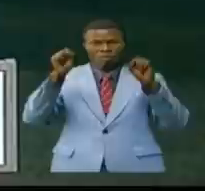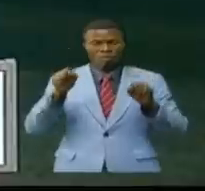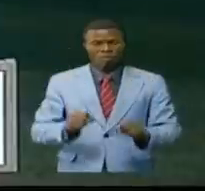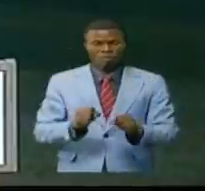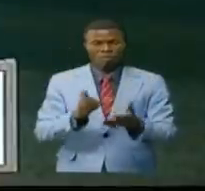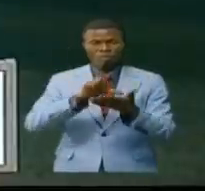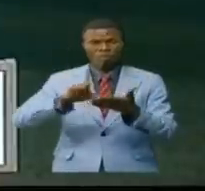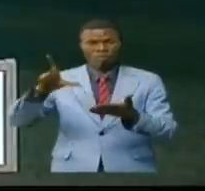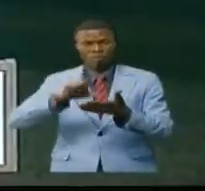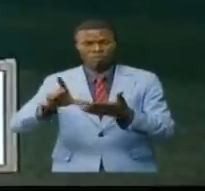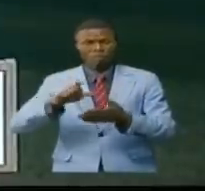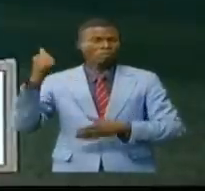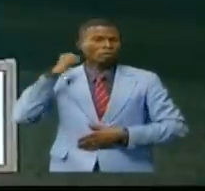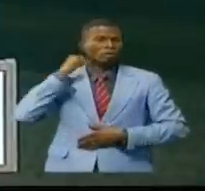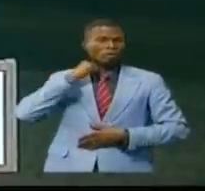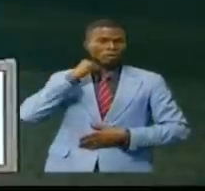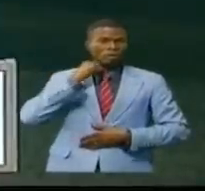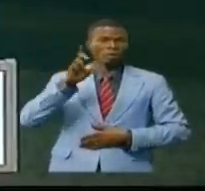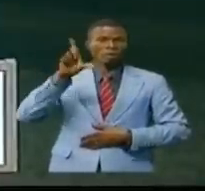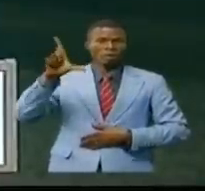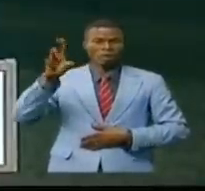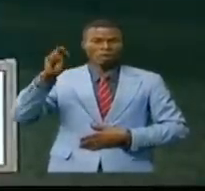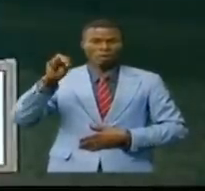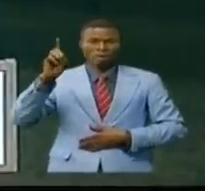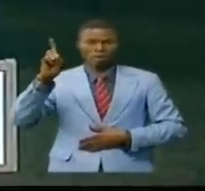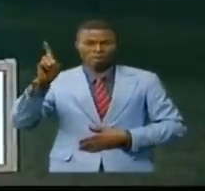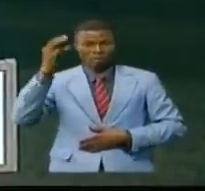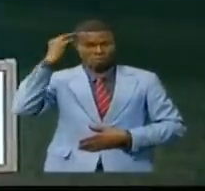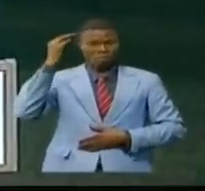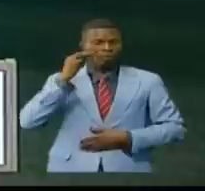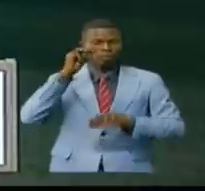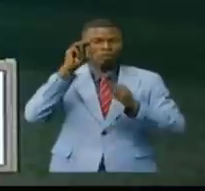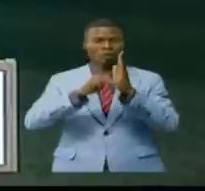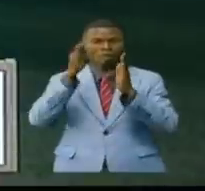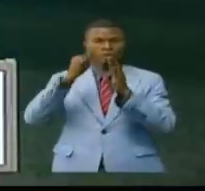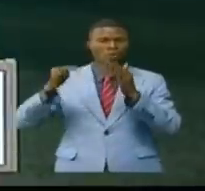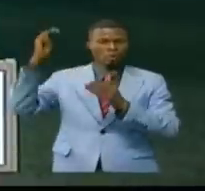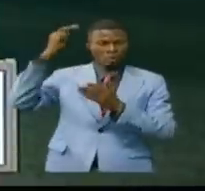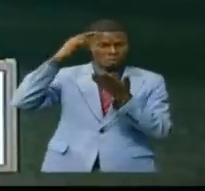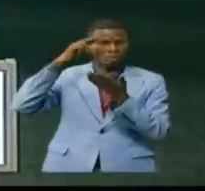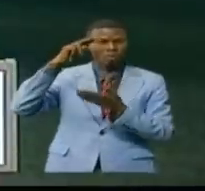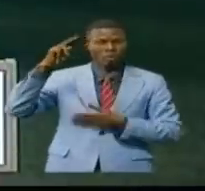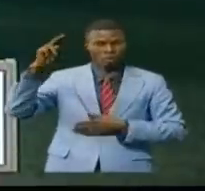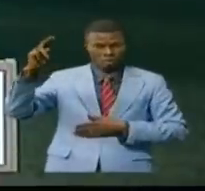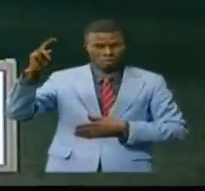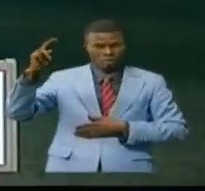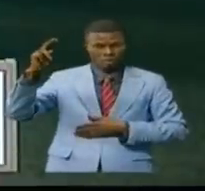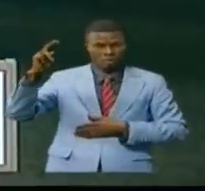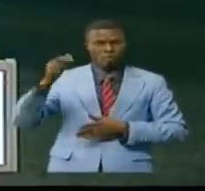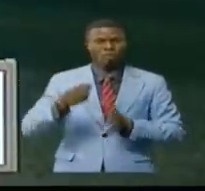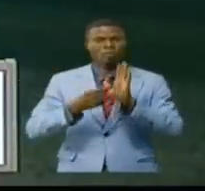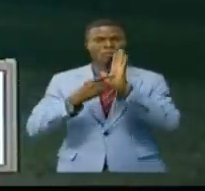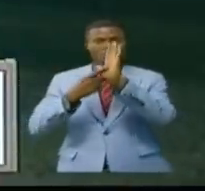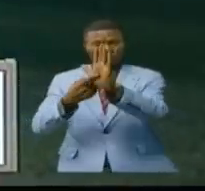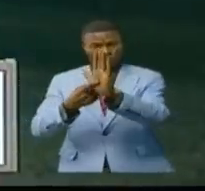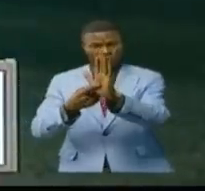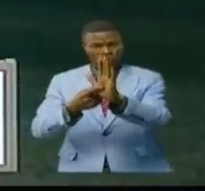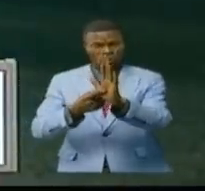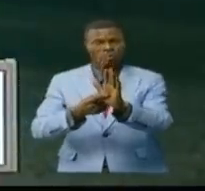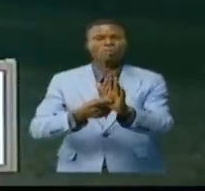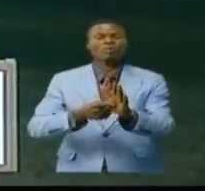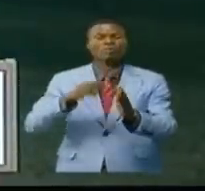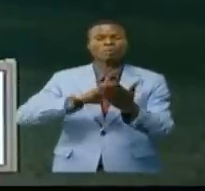licence maîtrise doctorat LMD. Le ministre de l'Enseignement supérieur et universitaire a présenté le projet de